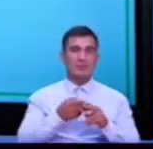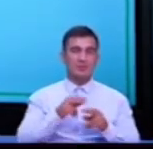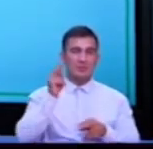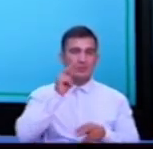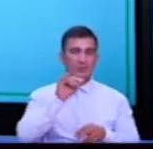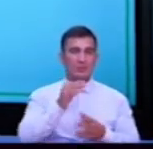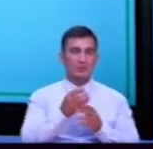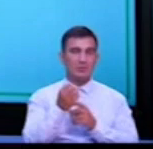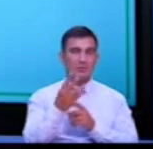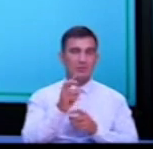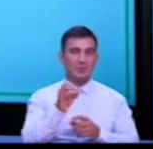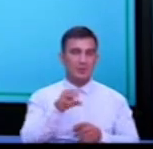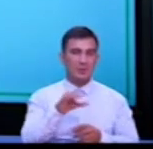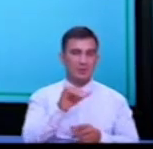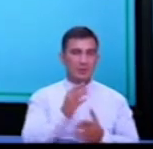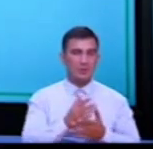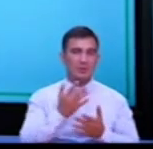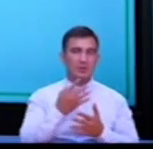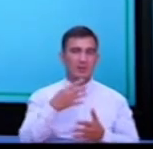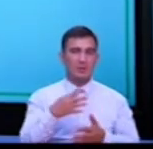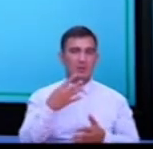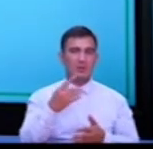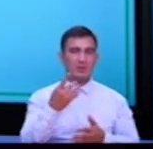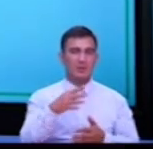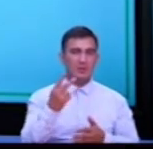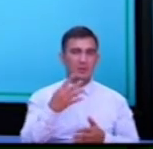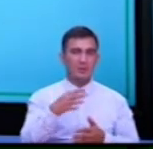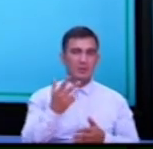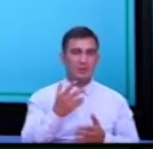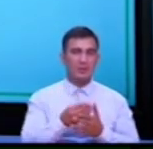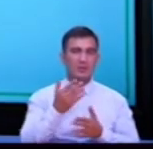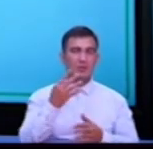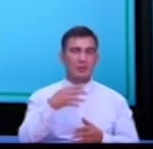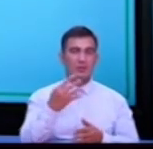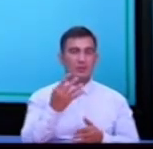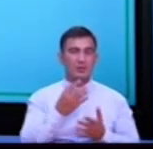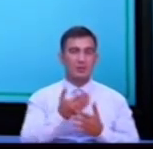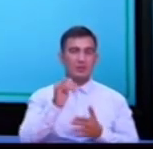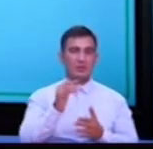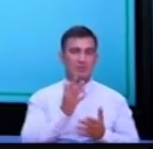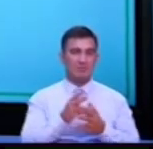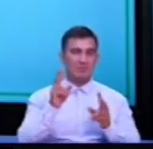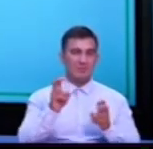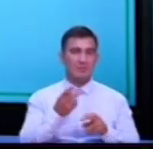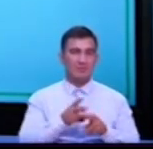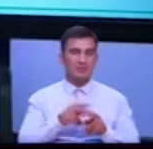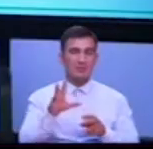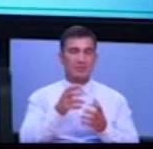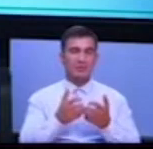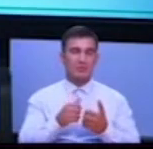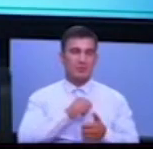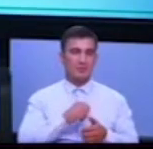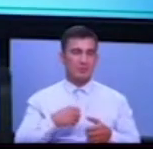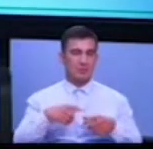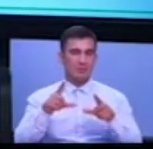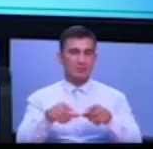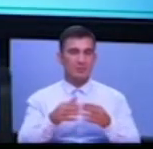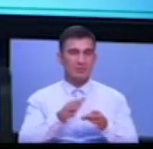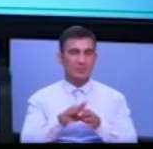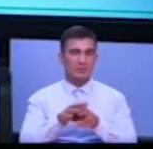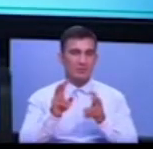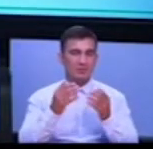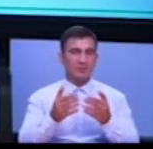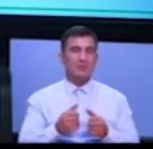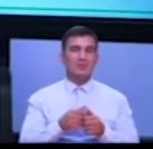Darslikning 14-chi betidagi 40-chi, 41-chi, 42-chi, 43-chi hamda 44-chi masalalarni yeching. Hamda shu betda